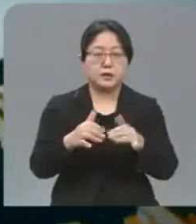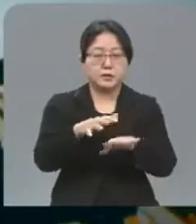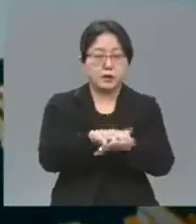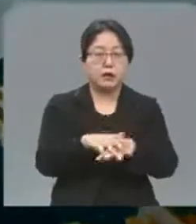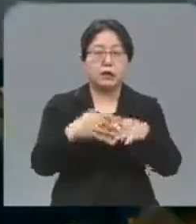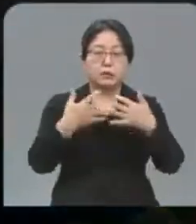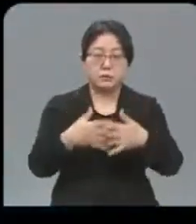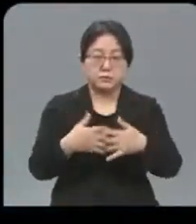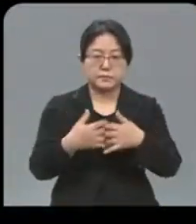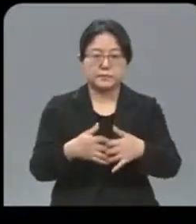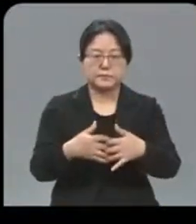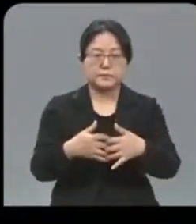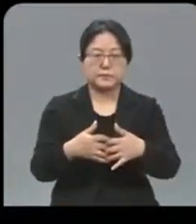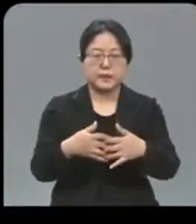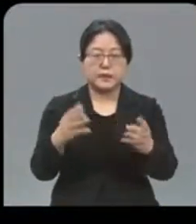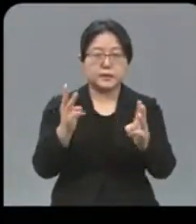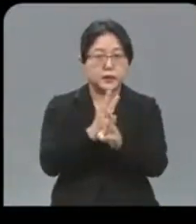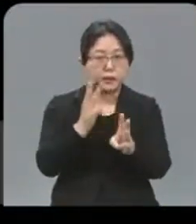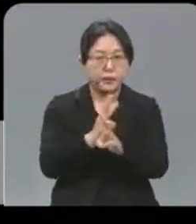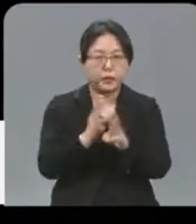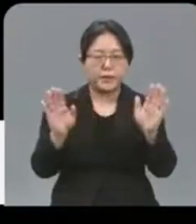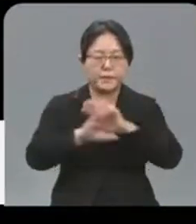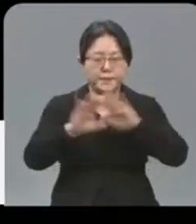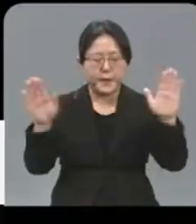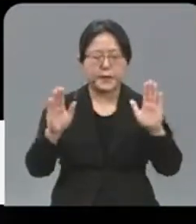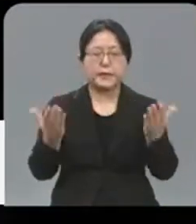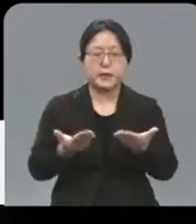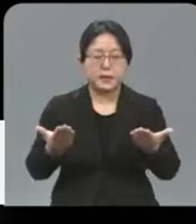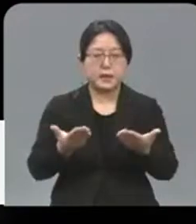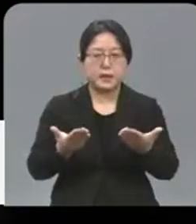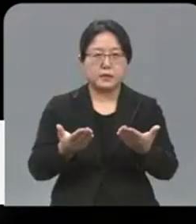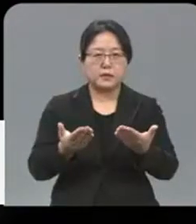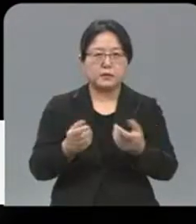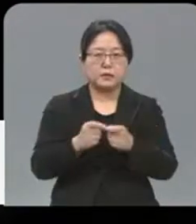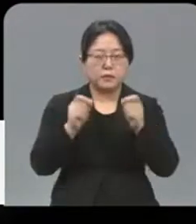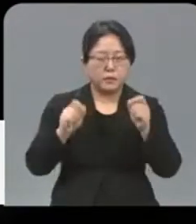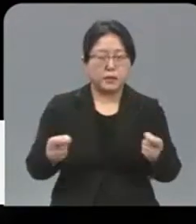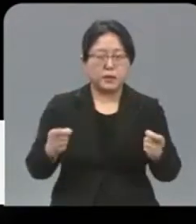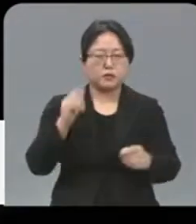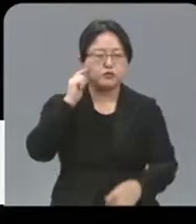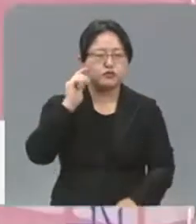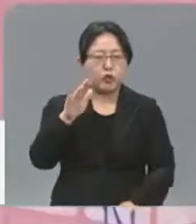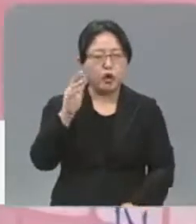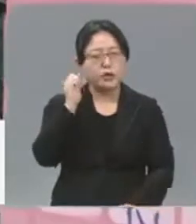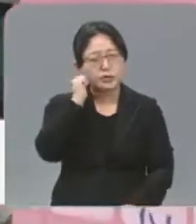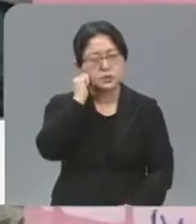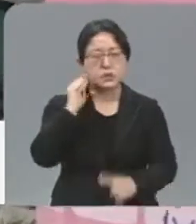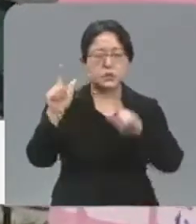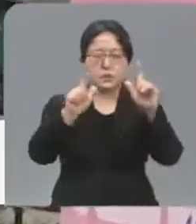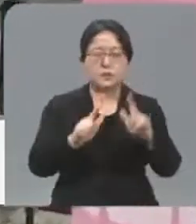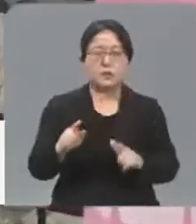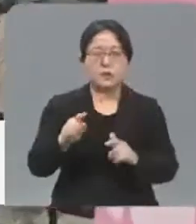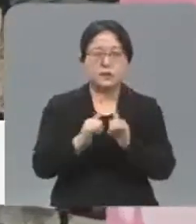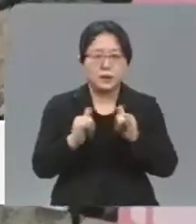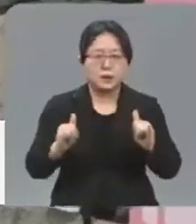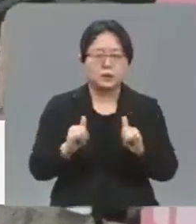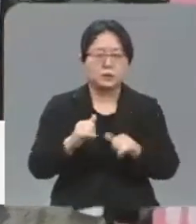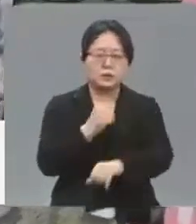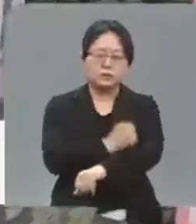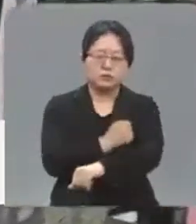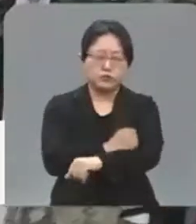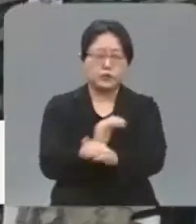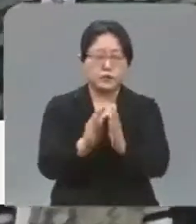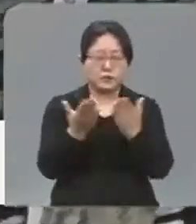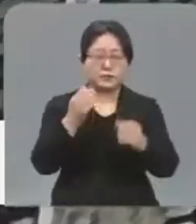1심 방직 3교대 와 차려 작곡 동료들과의 추억을 쌓은 기숙사 생활까지 그들의 애환이 책으로